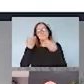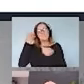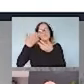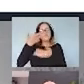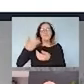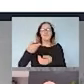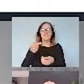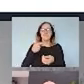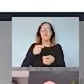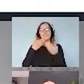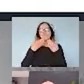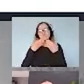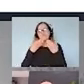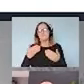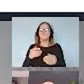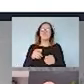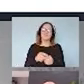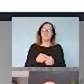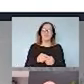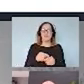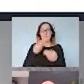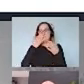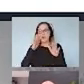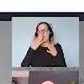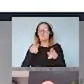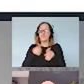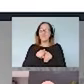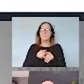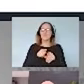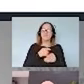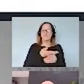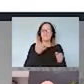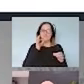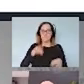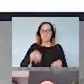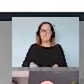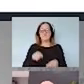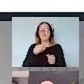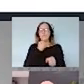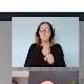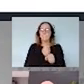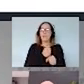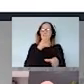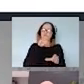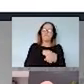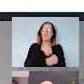też Państwu dziękować i pokazywać również Państwa pracę i wkład w